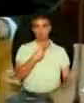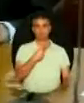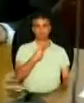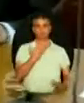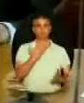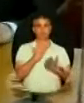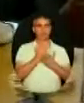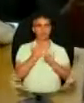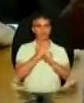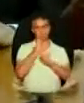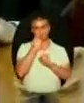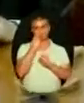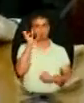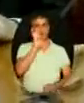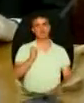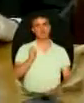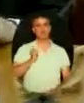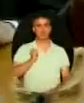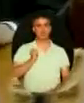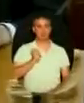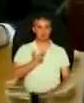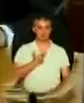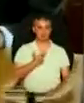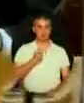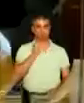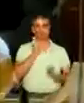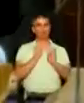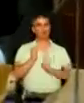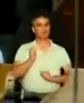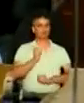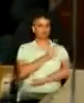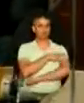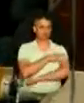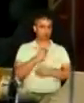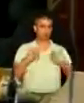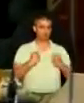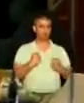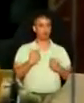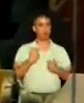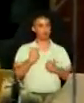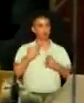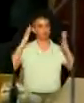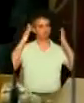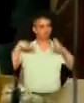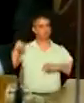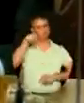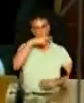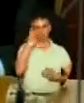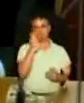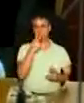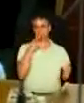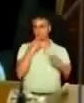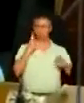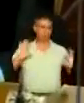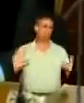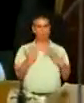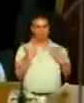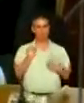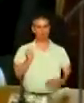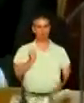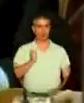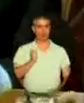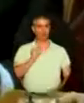נעשו מספר ניסיונות לפגוע בחיילי צה"ל ובאנשי כוחות הביטחון. אני משבח את התגובה המהירה של